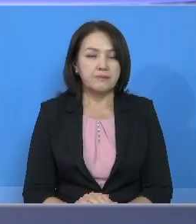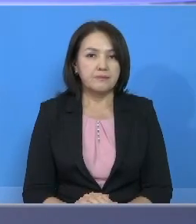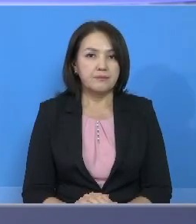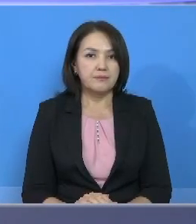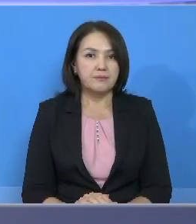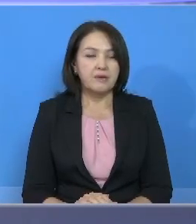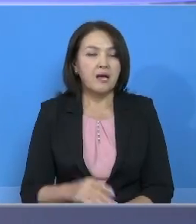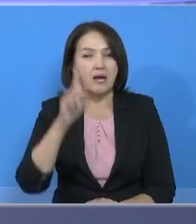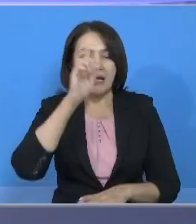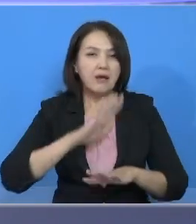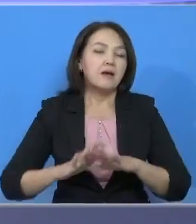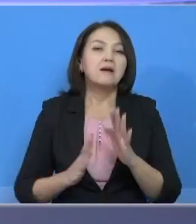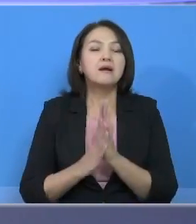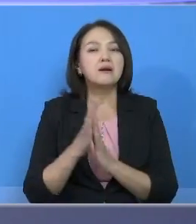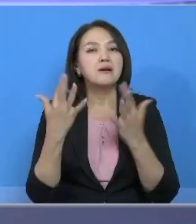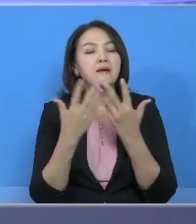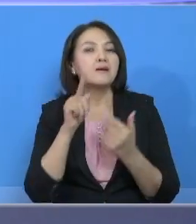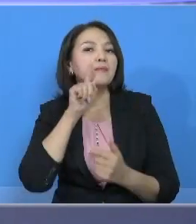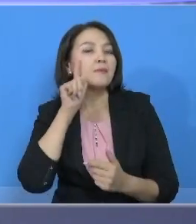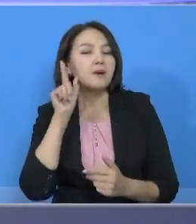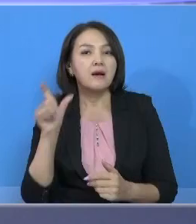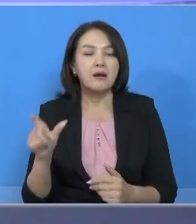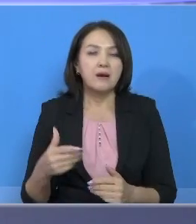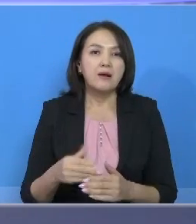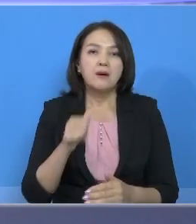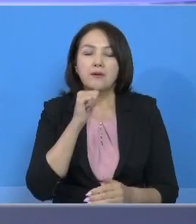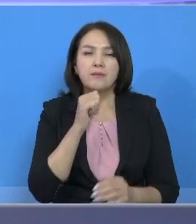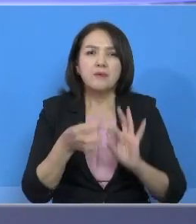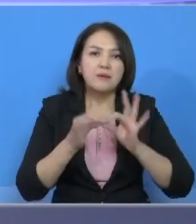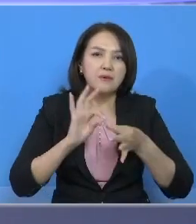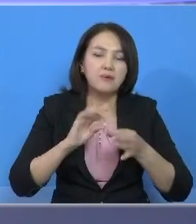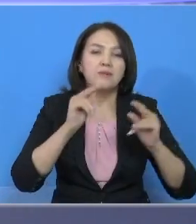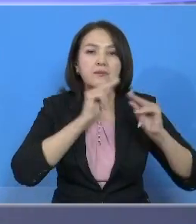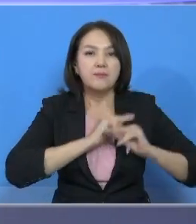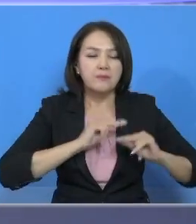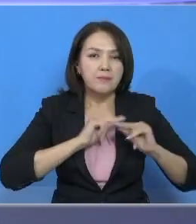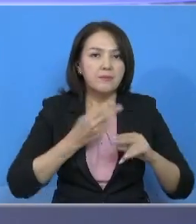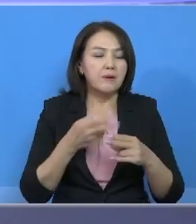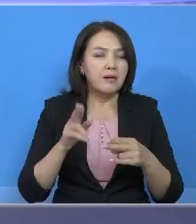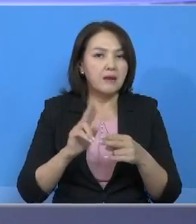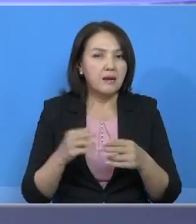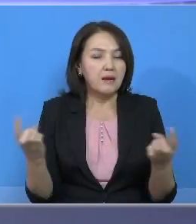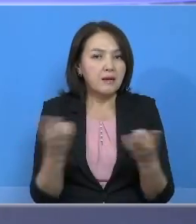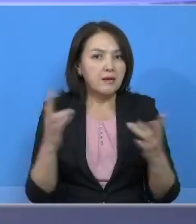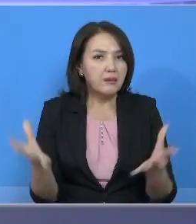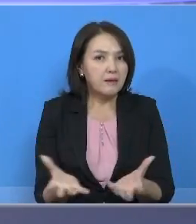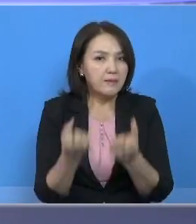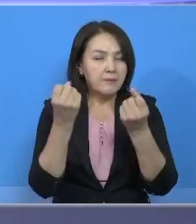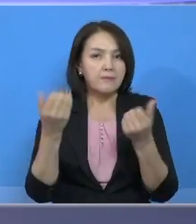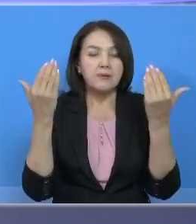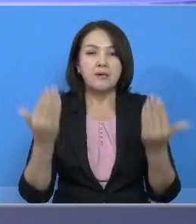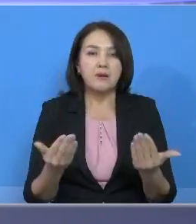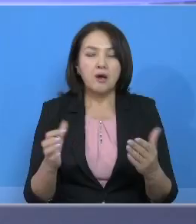Продолжим выпуск. В стране растет число молодых людей, которые испытывают сложности с трудоустройством, поэтому им нужна поддержка.